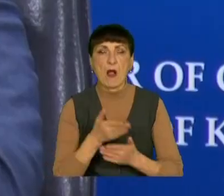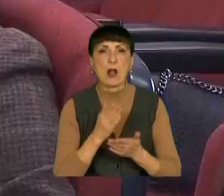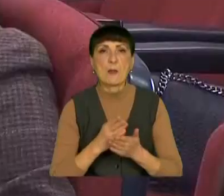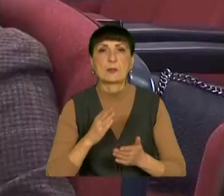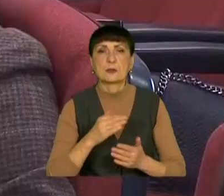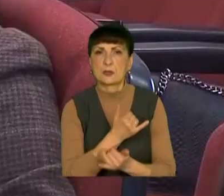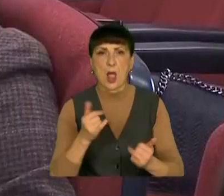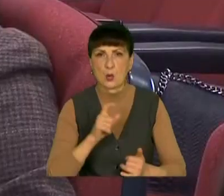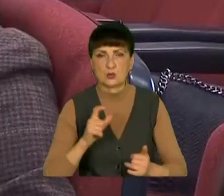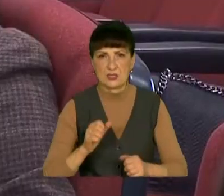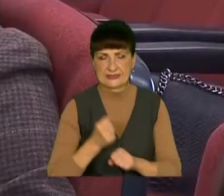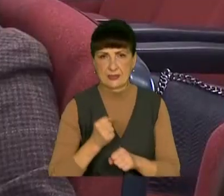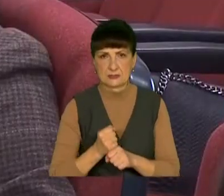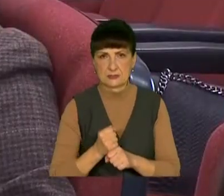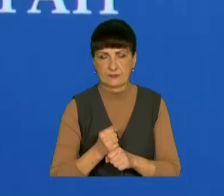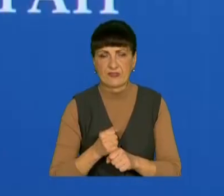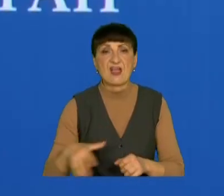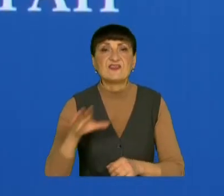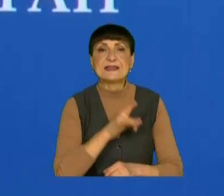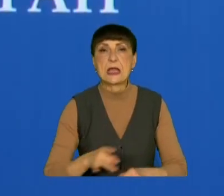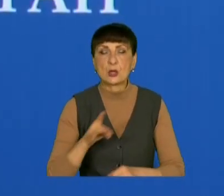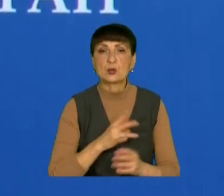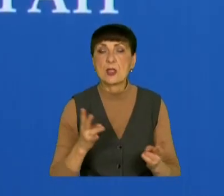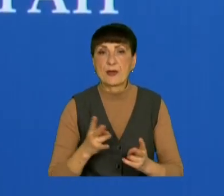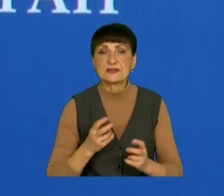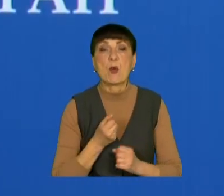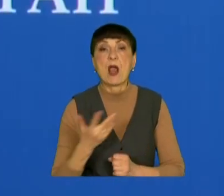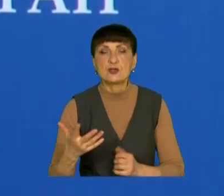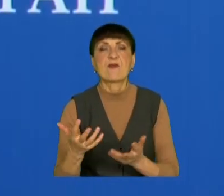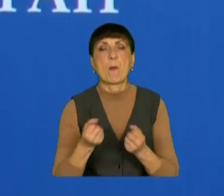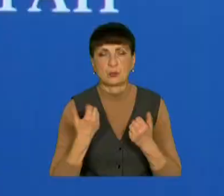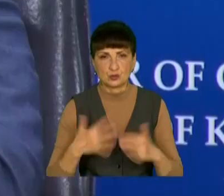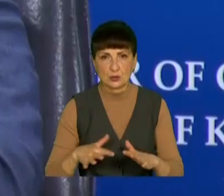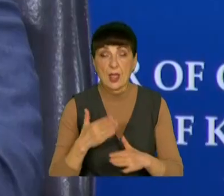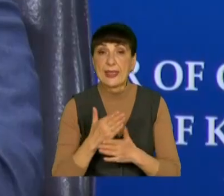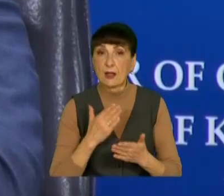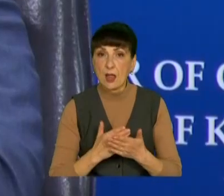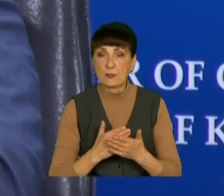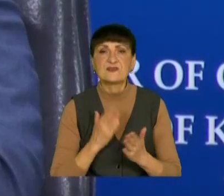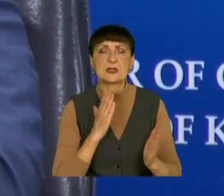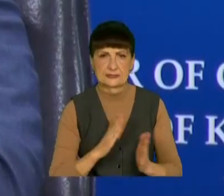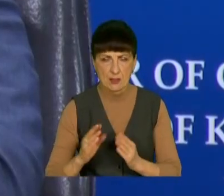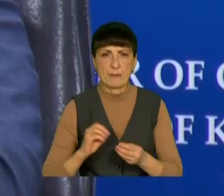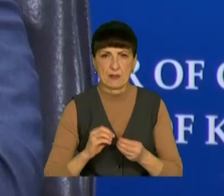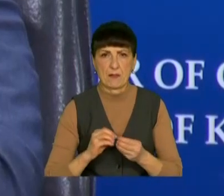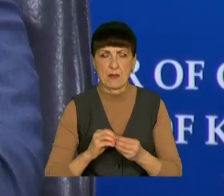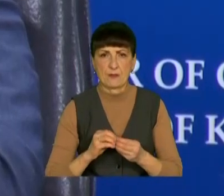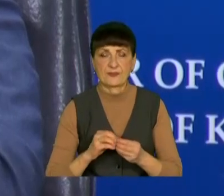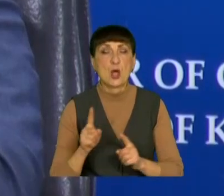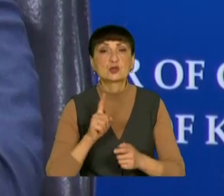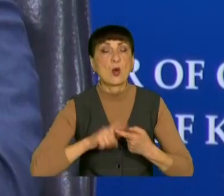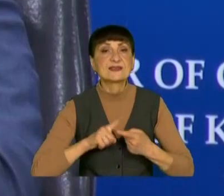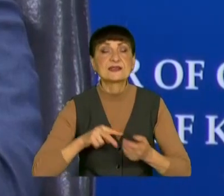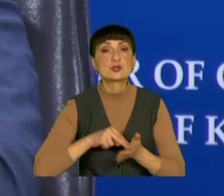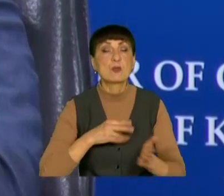хлеб производить. И, соответственно, все регионы сейчас необходимое количество получили. Ну и хлеб, в принципе, стабилен, вы видите. Что касается